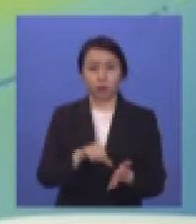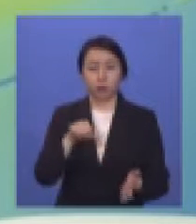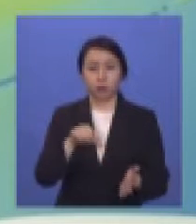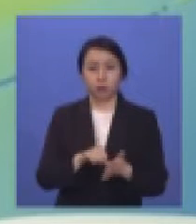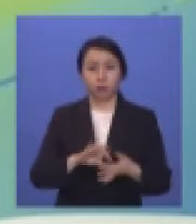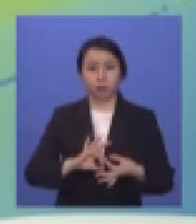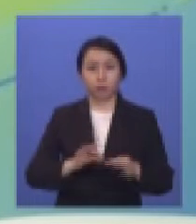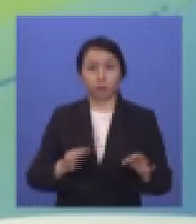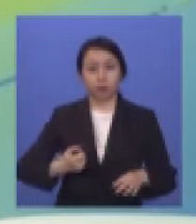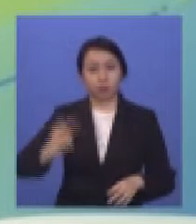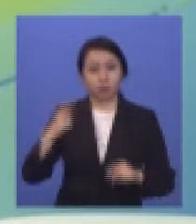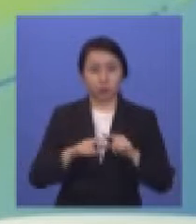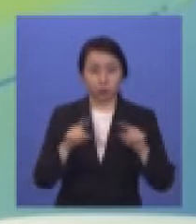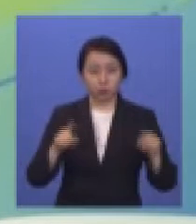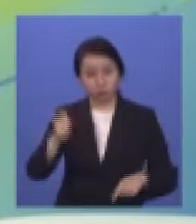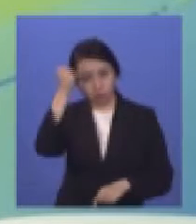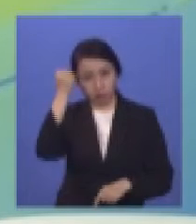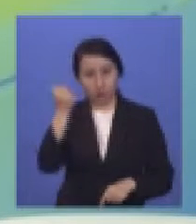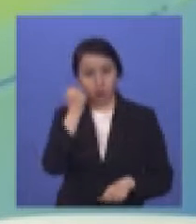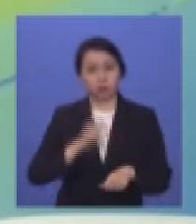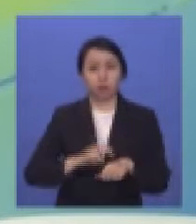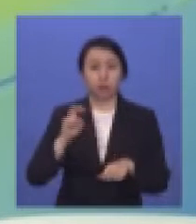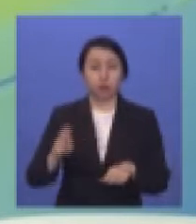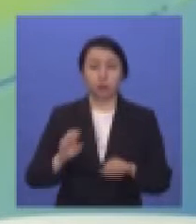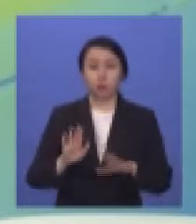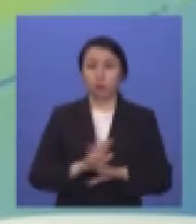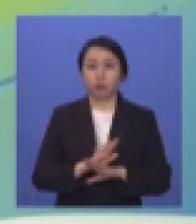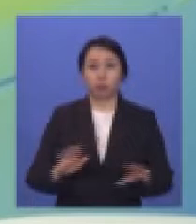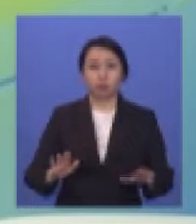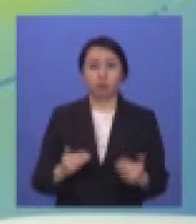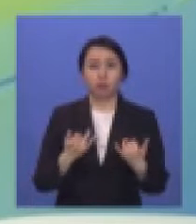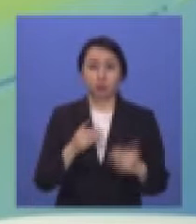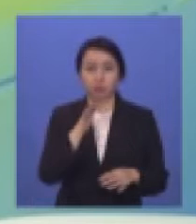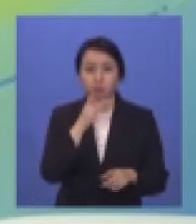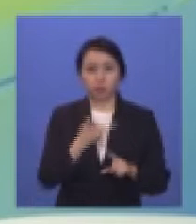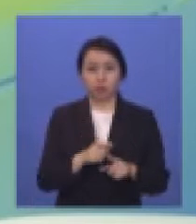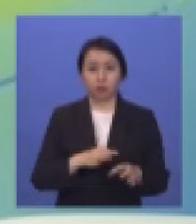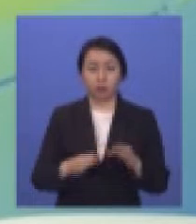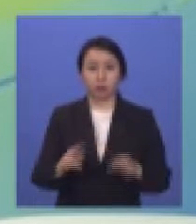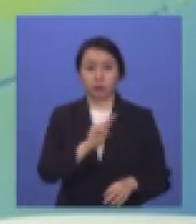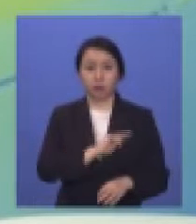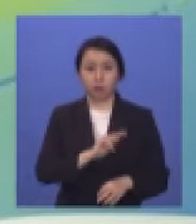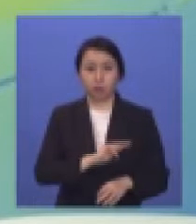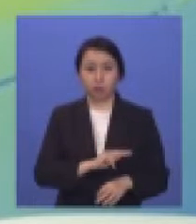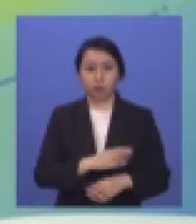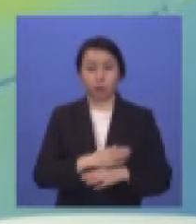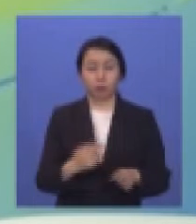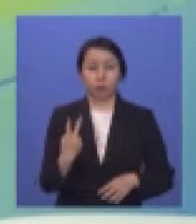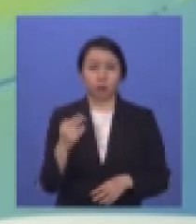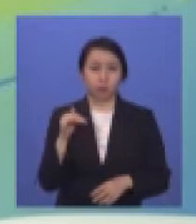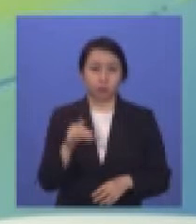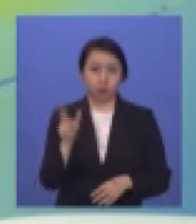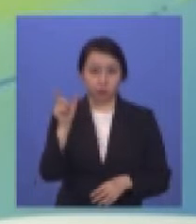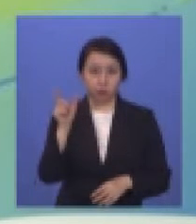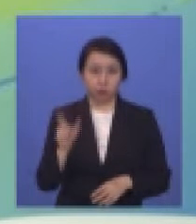церемония. Лучшие представители отмечены грамотами, благодарственными письмами и не только. В настоящее время в этой сфере в регионе